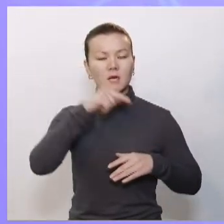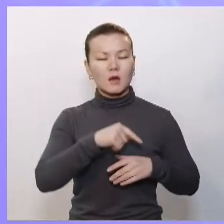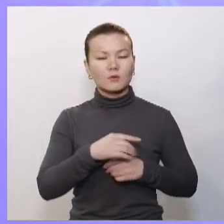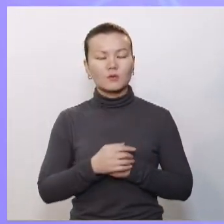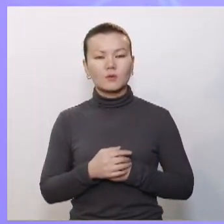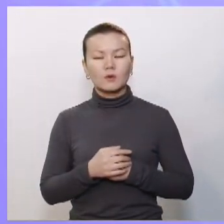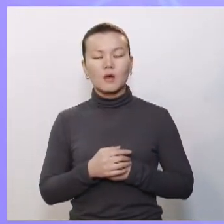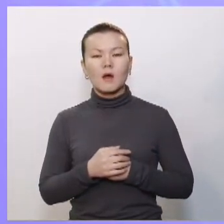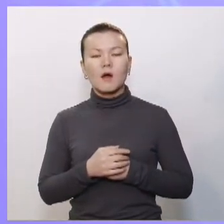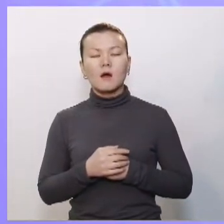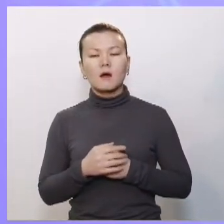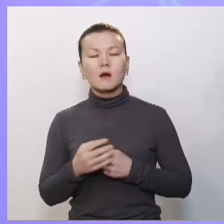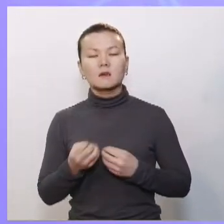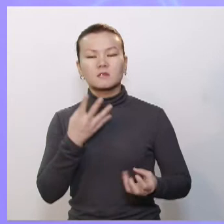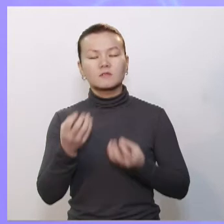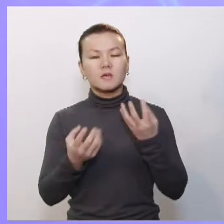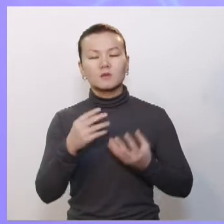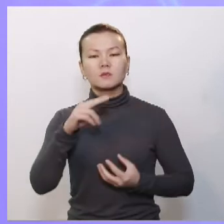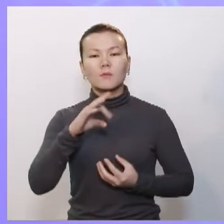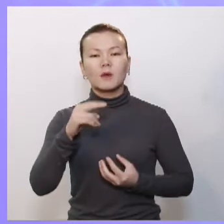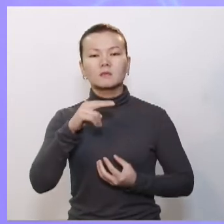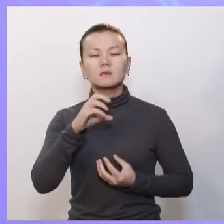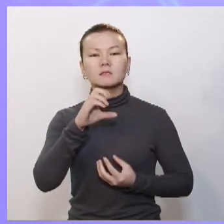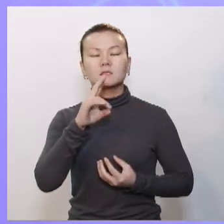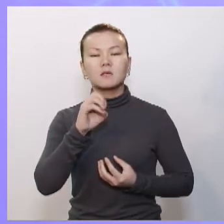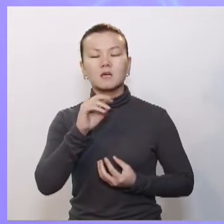Бай чечекей гүл ачат.